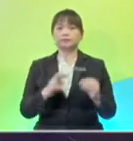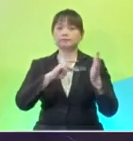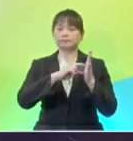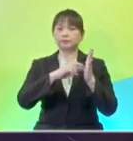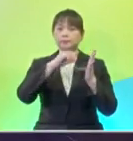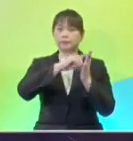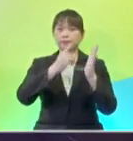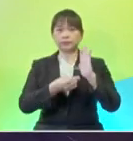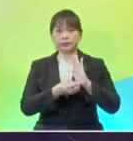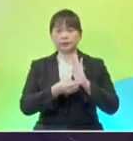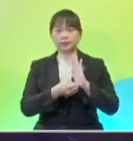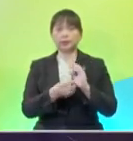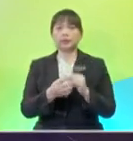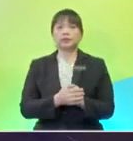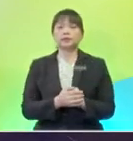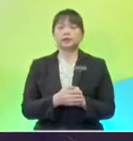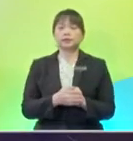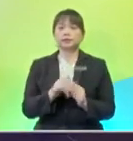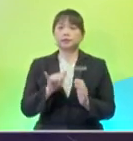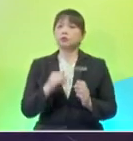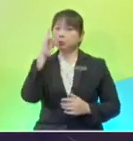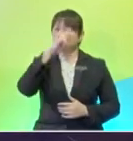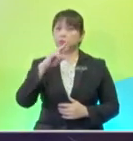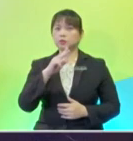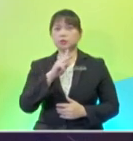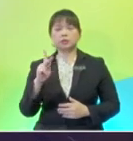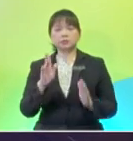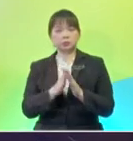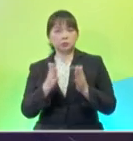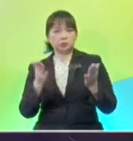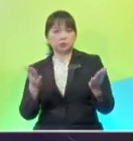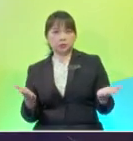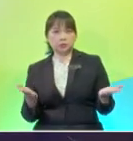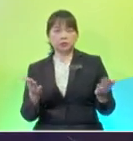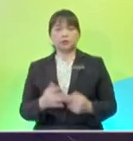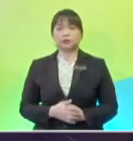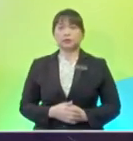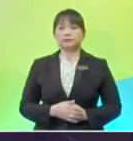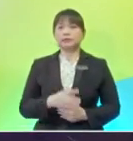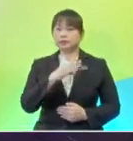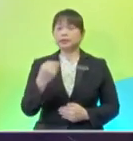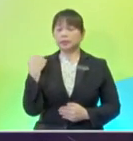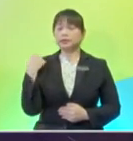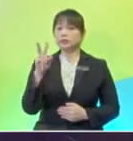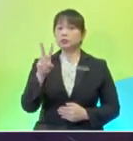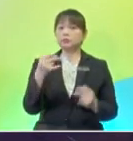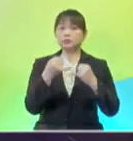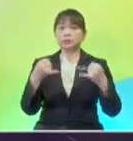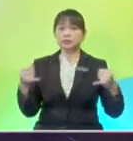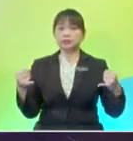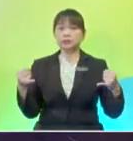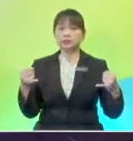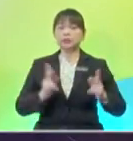yaitu merupakan bentangan suatu bongkah pada saat taharah dan ada dua jenis